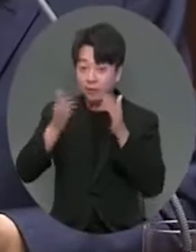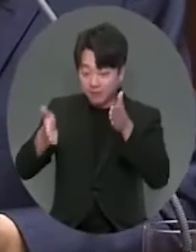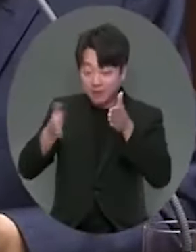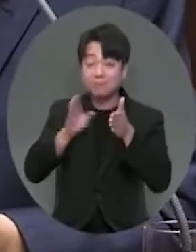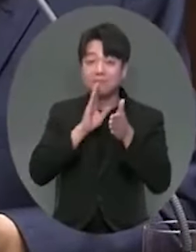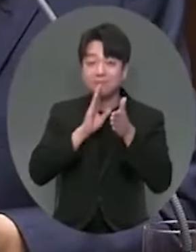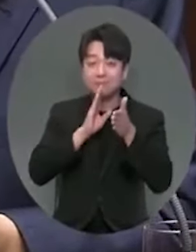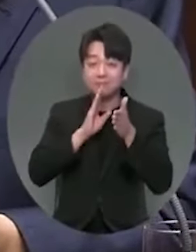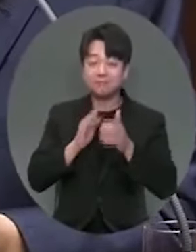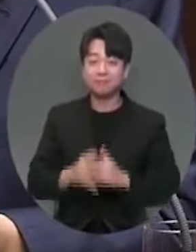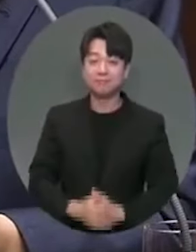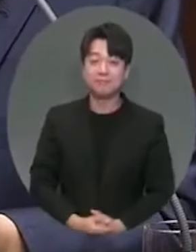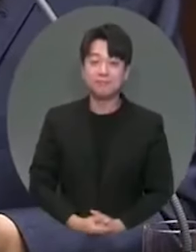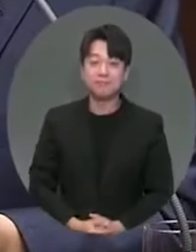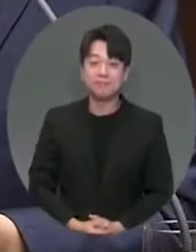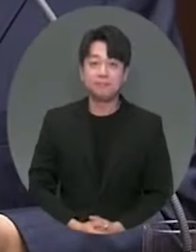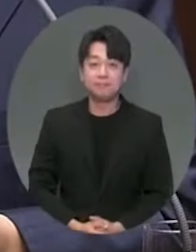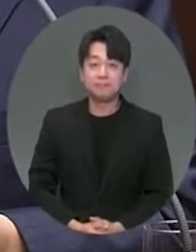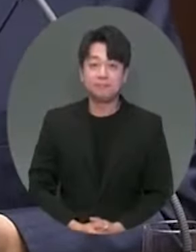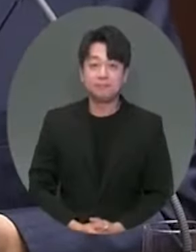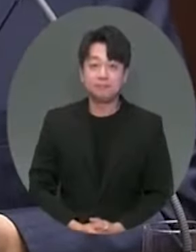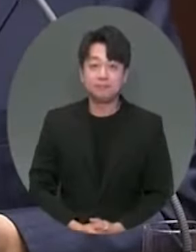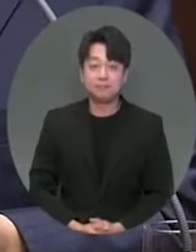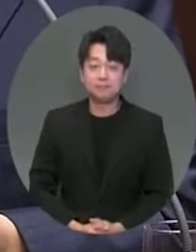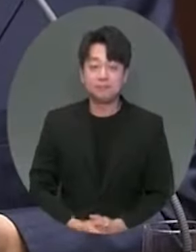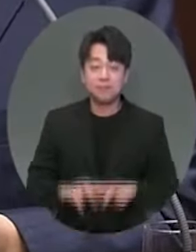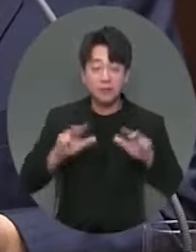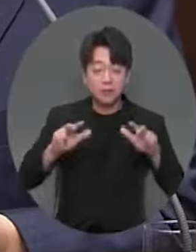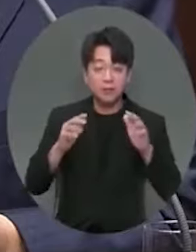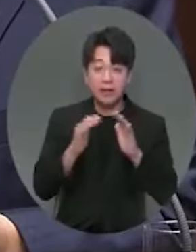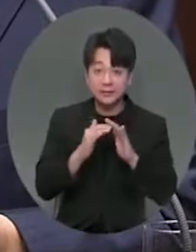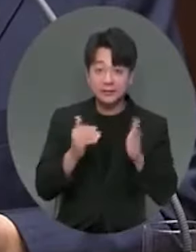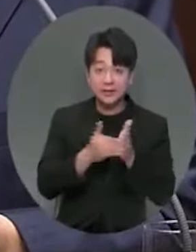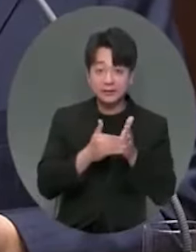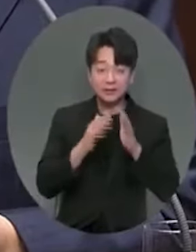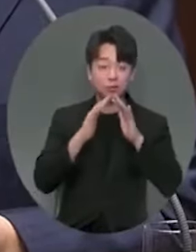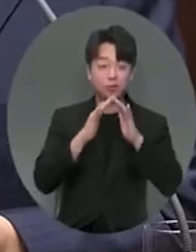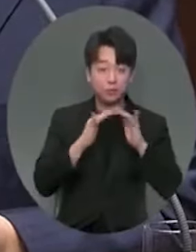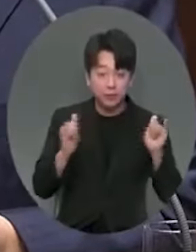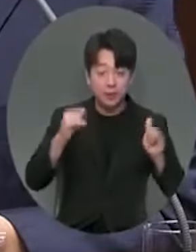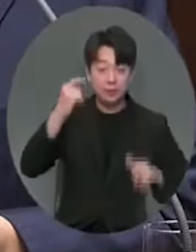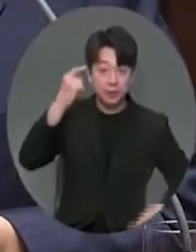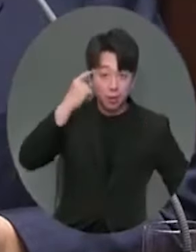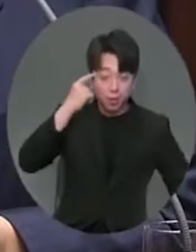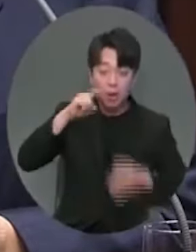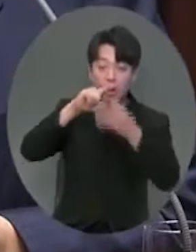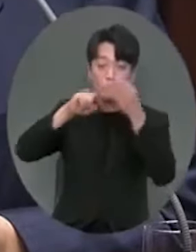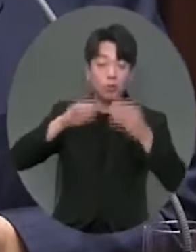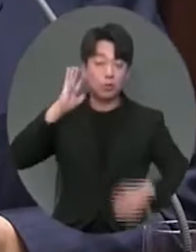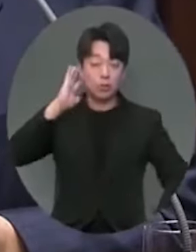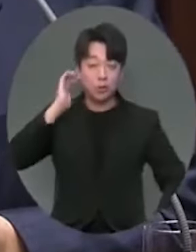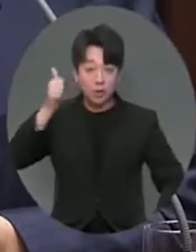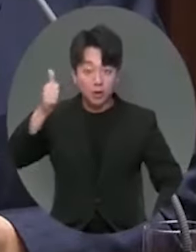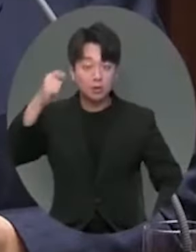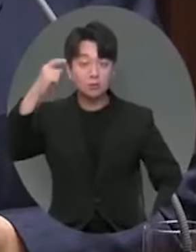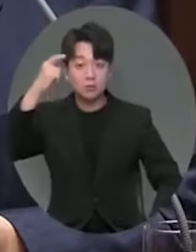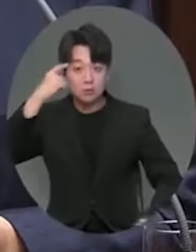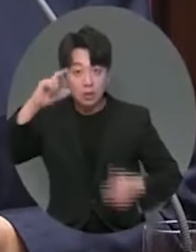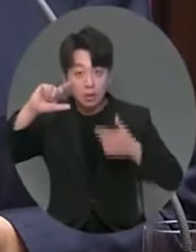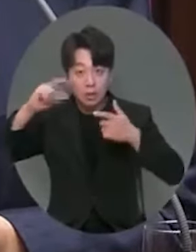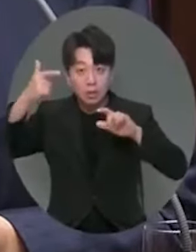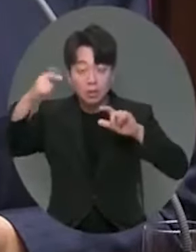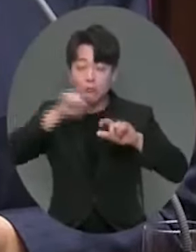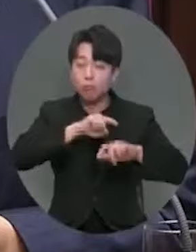그동안 국민과 대통령은 딴 세상에서 살았습니다. 우리 국민이 달나라 국민입니까? 대통령이